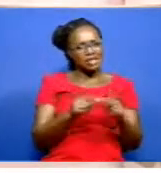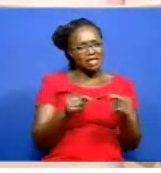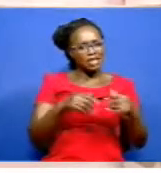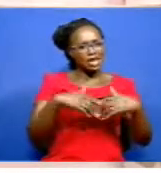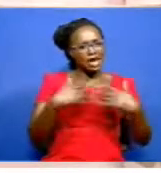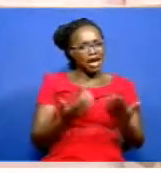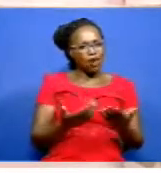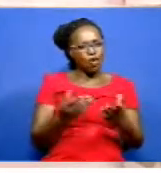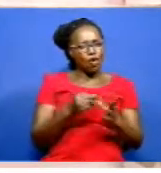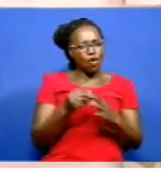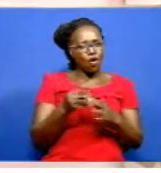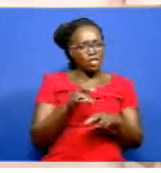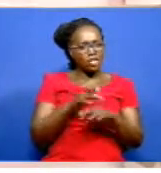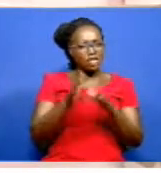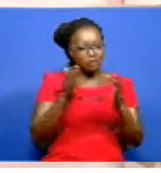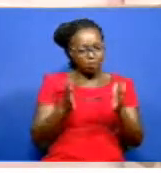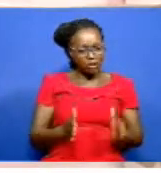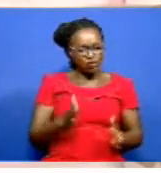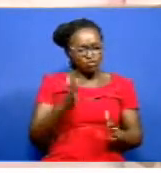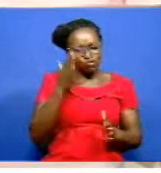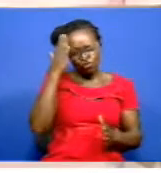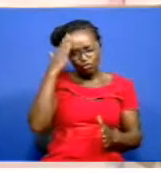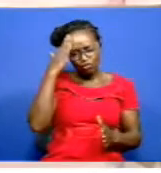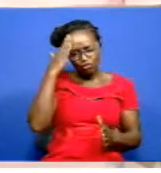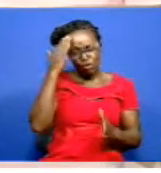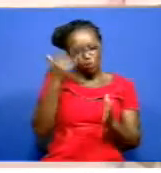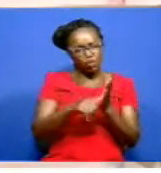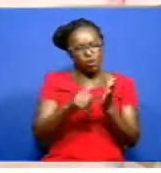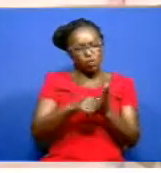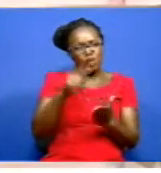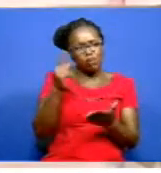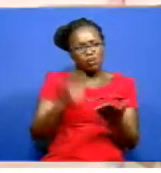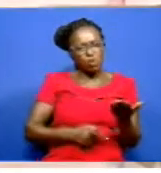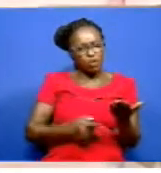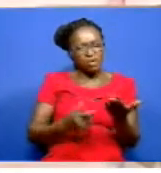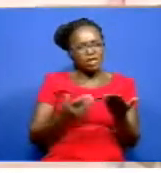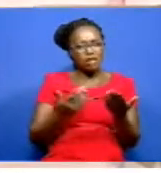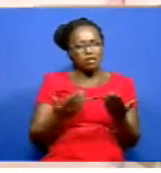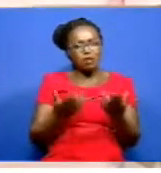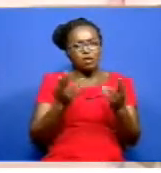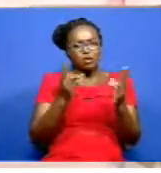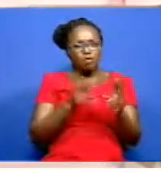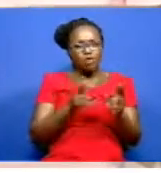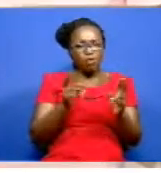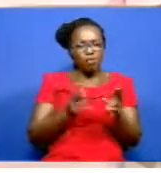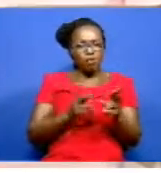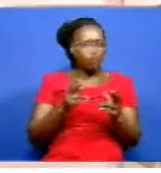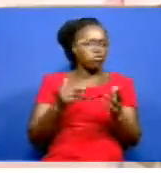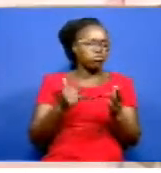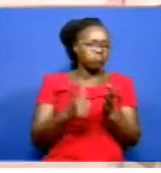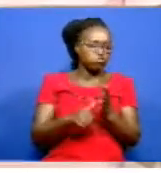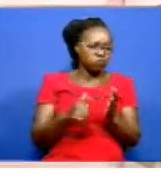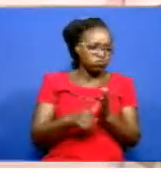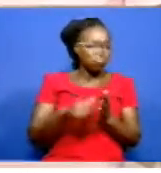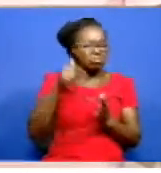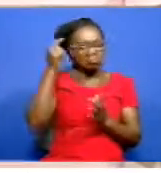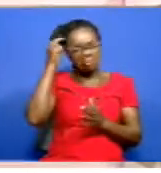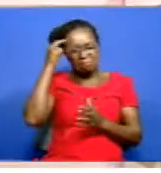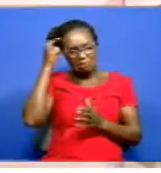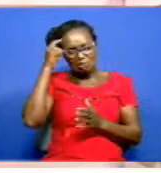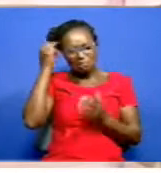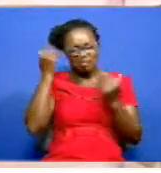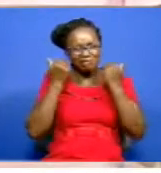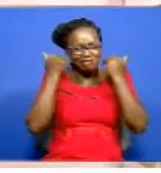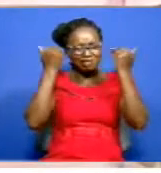kupata kile ambacho kinamkwaza paka labda akili yake saizi imeanza kupata matatizo, ameanza kupata msongo wa mawazo,